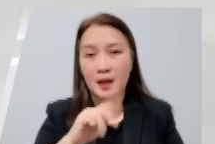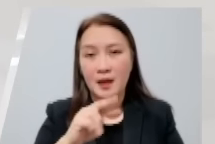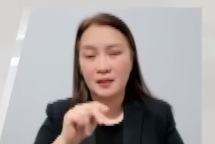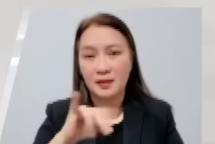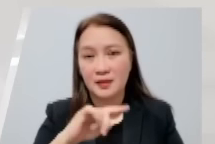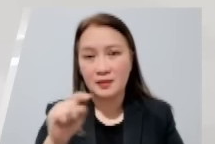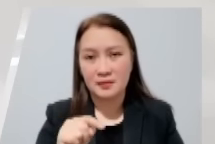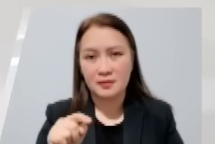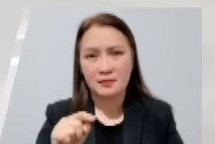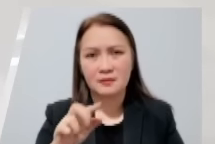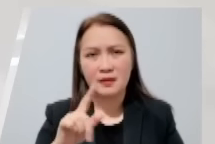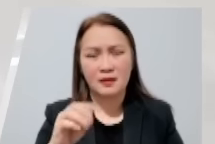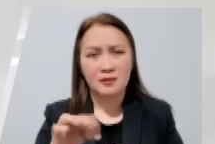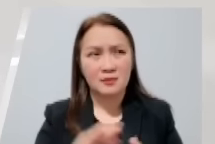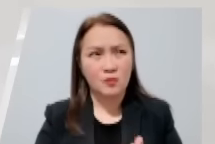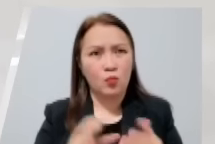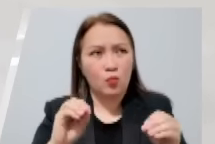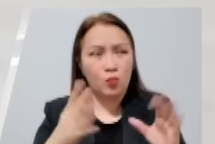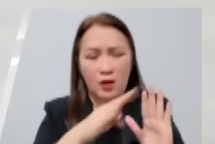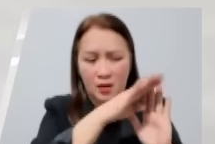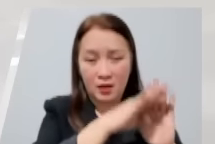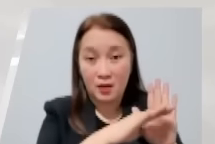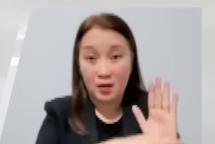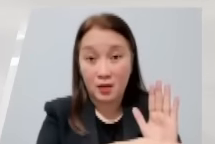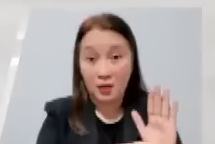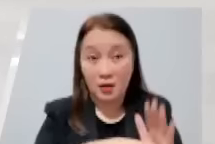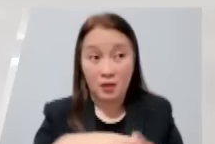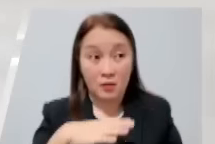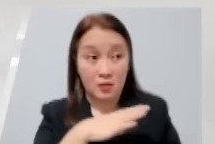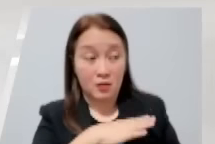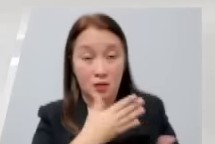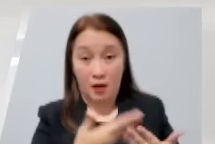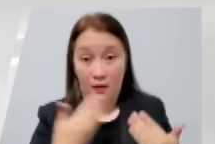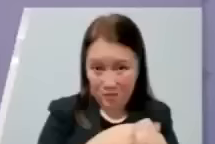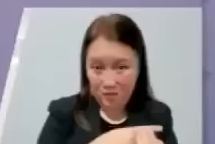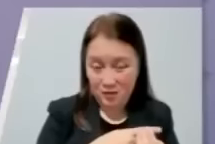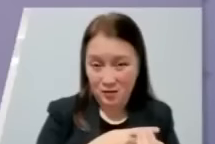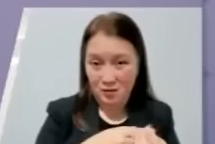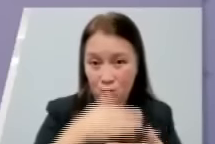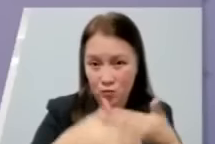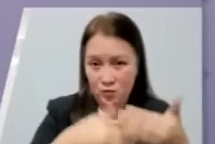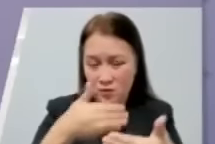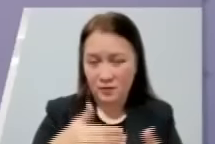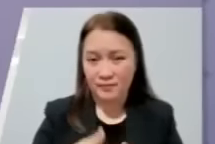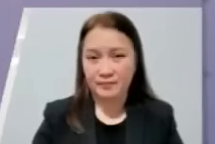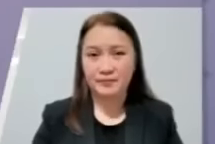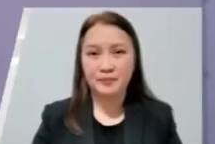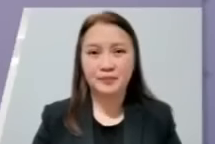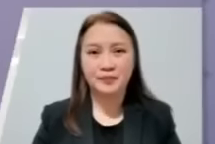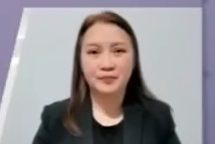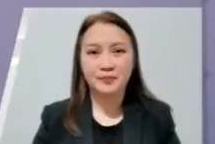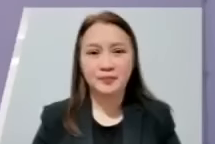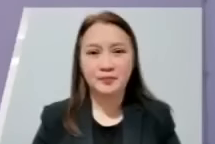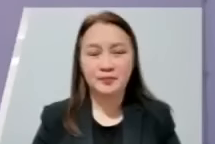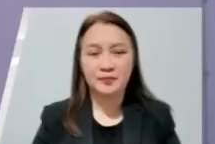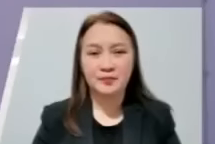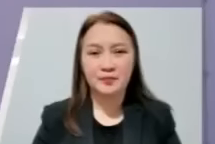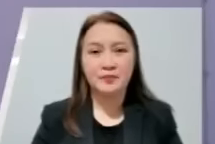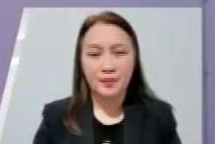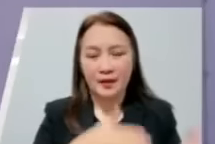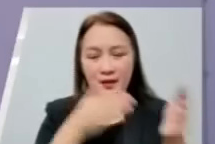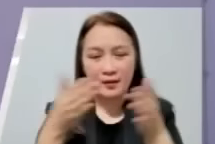sa agenda ng Kamara ang impeachment proceedings. Iniurong sa Disyembre ang pagsisiyasat